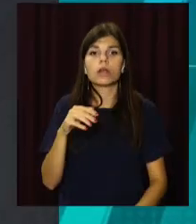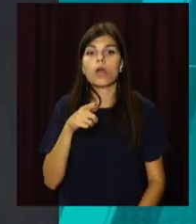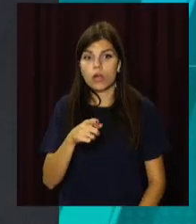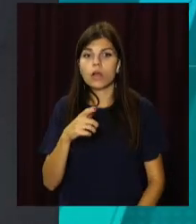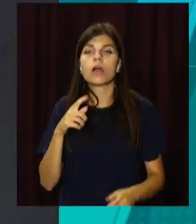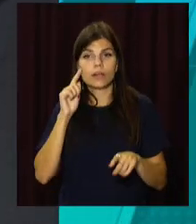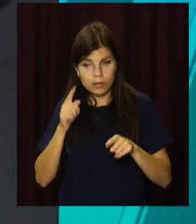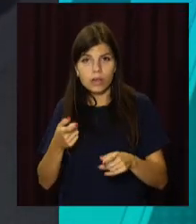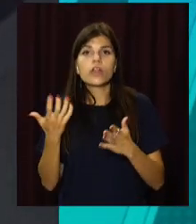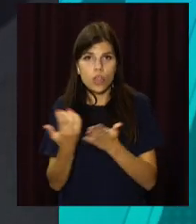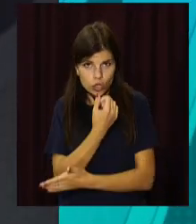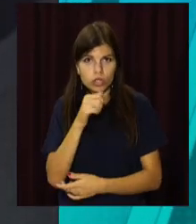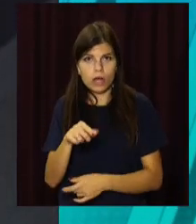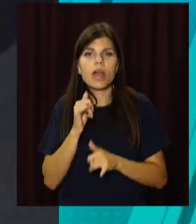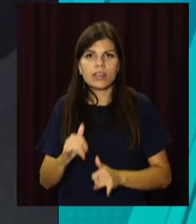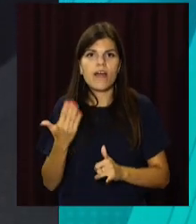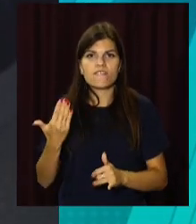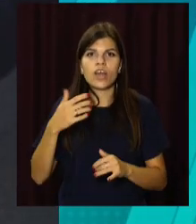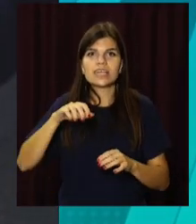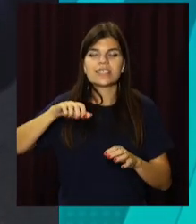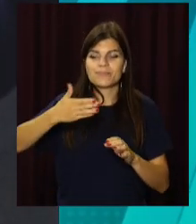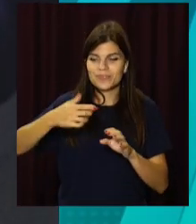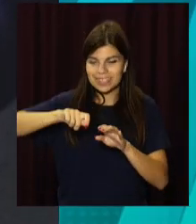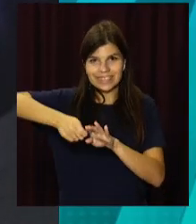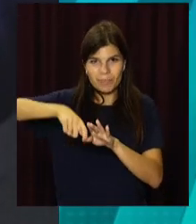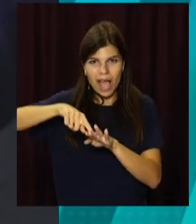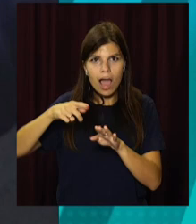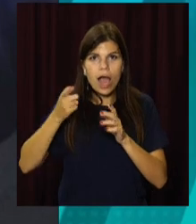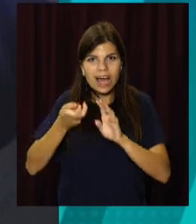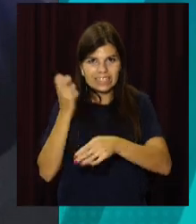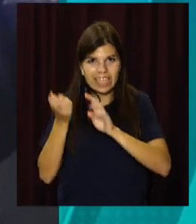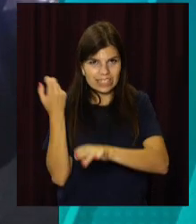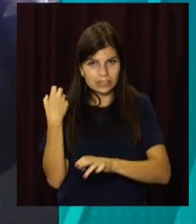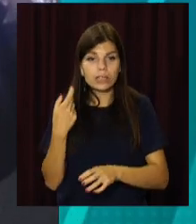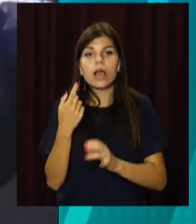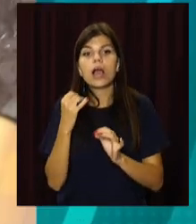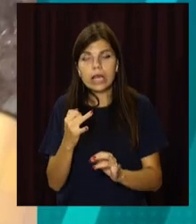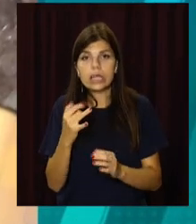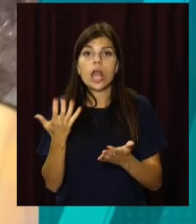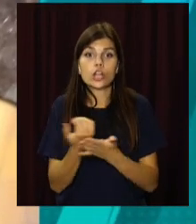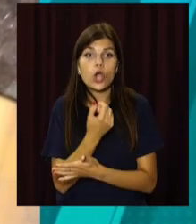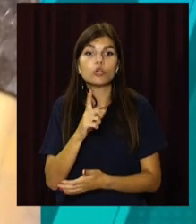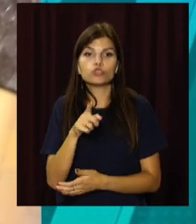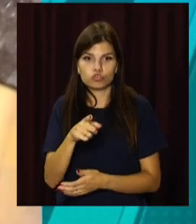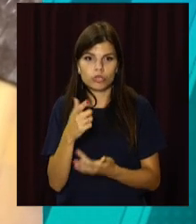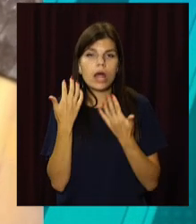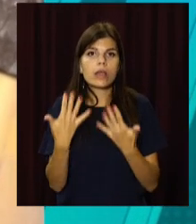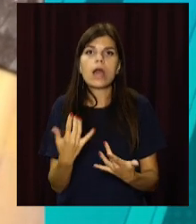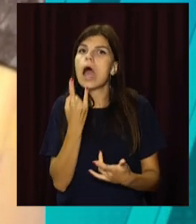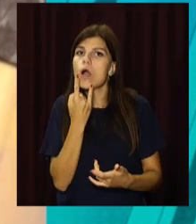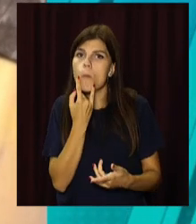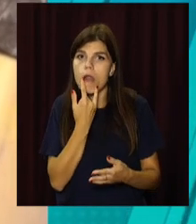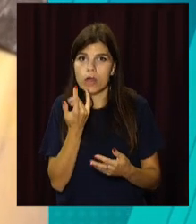виявили інструменти для демонтування замків, а неподалік знайшли ймовірно викрадене майно – кілька акумуляторів.